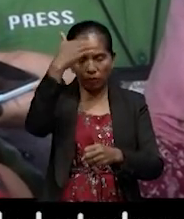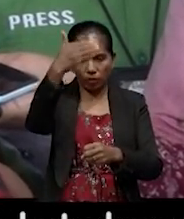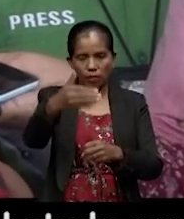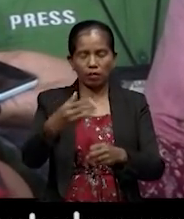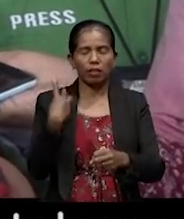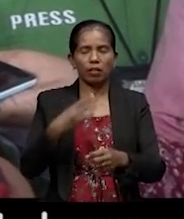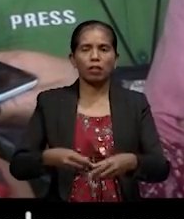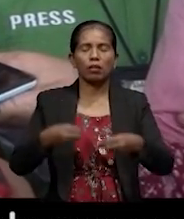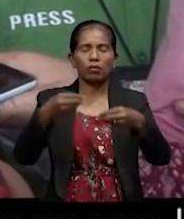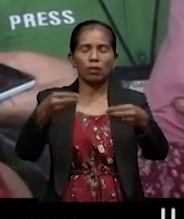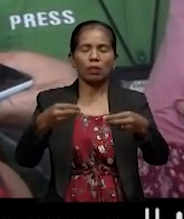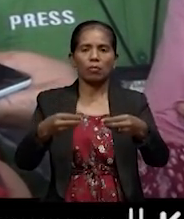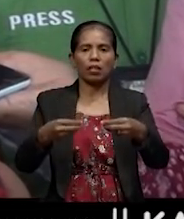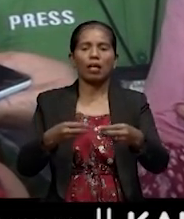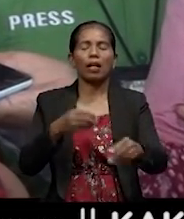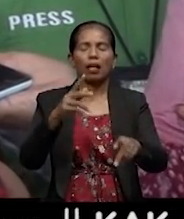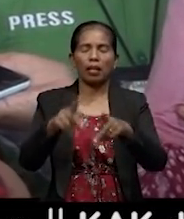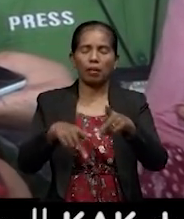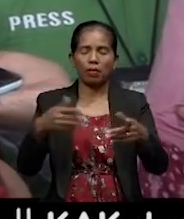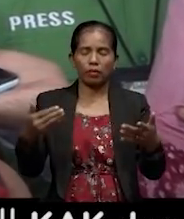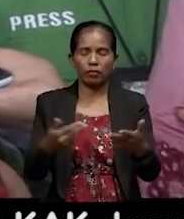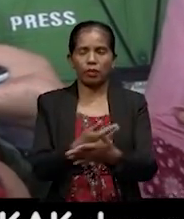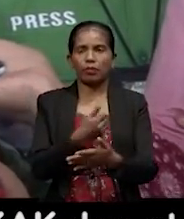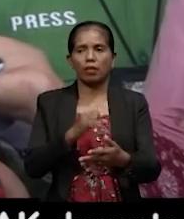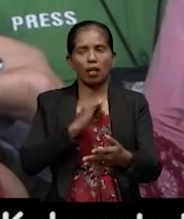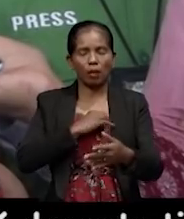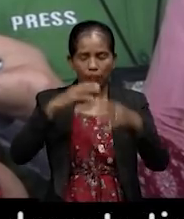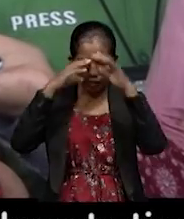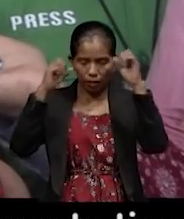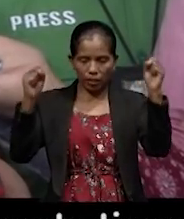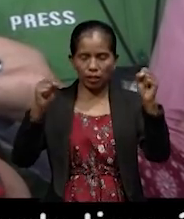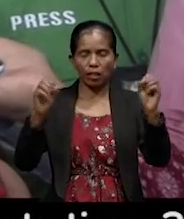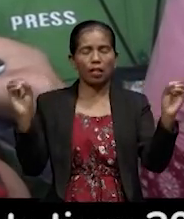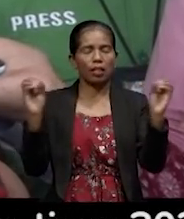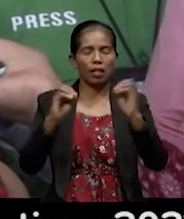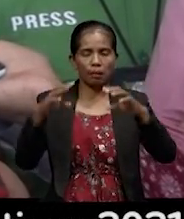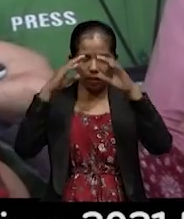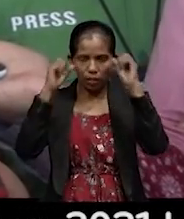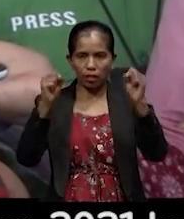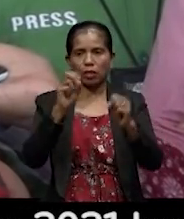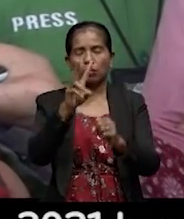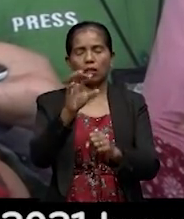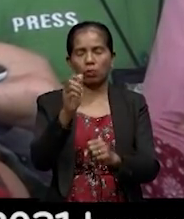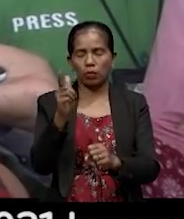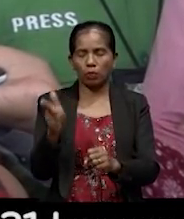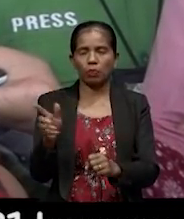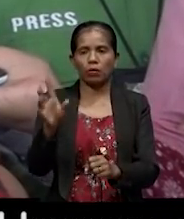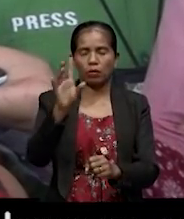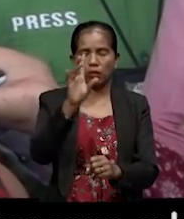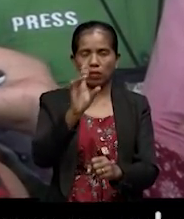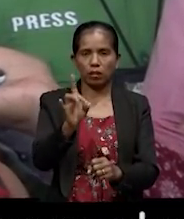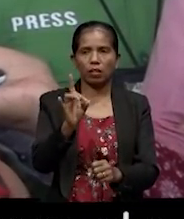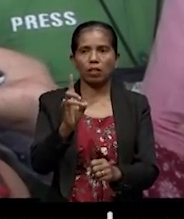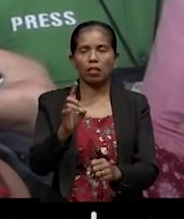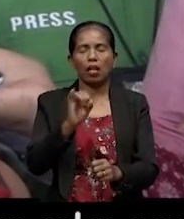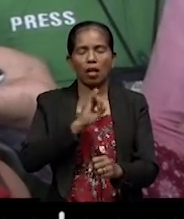fong. Ya ubel dia kata, how presiden kata, olah presiden 2027, how si apoi, how ni kandat jovin. Agora